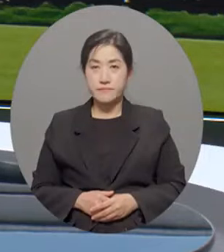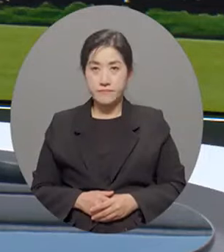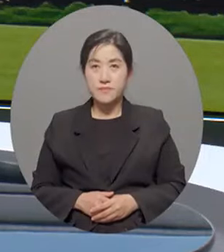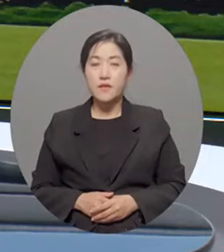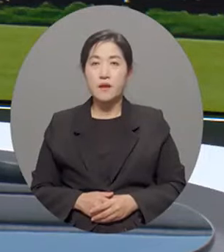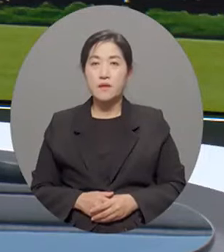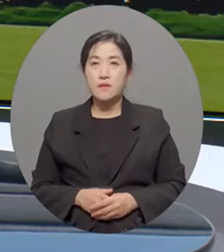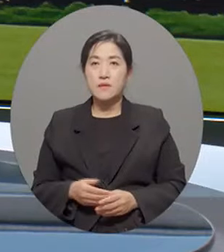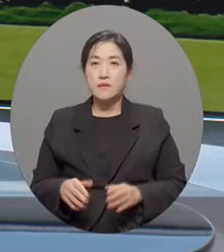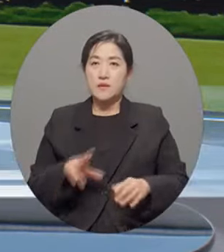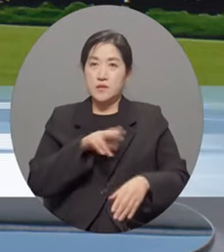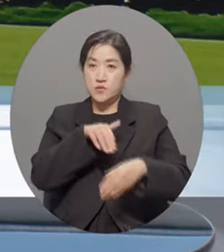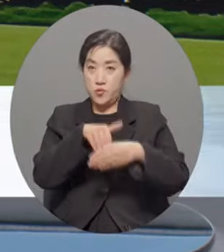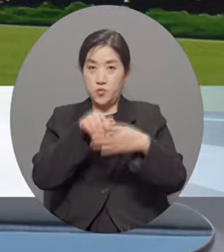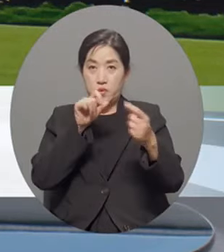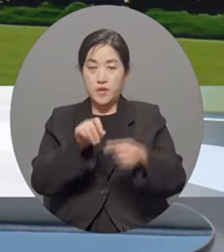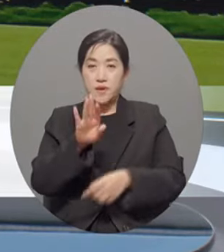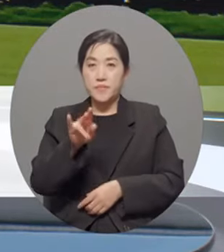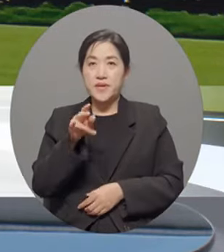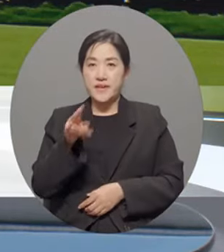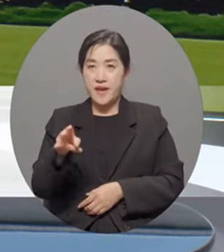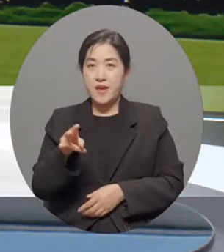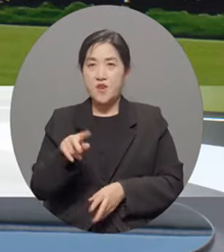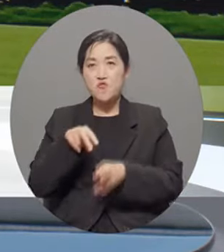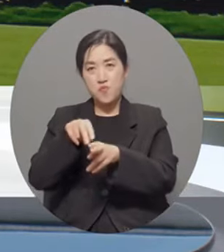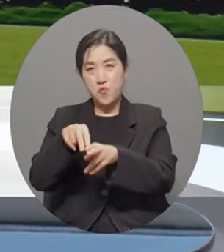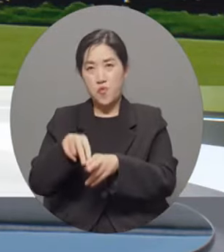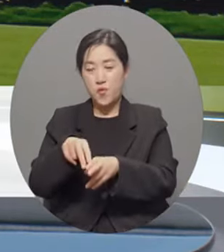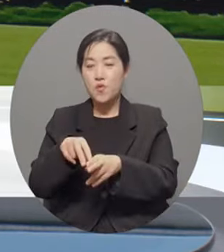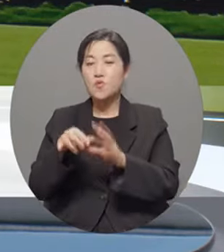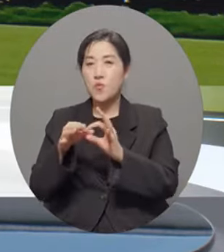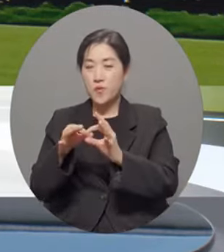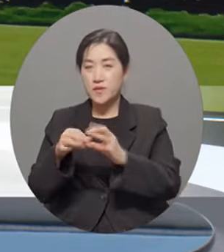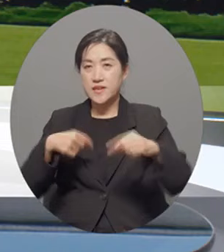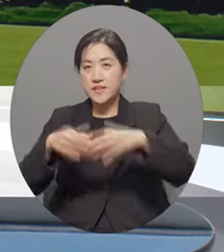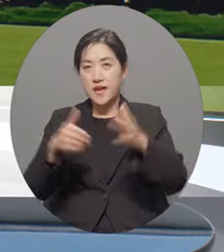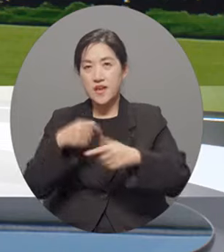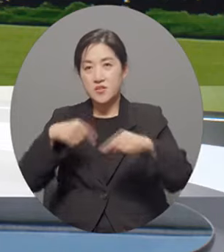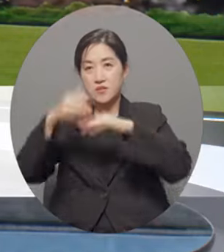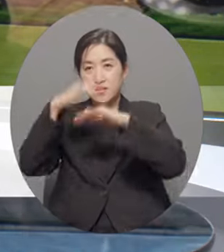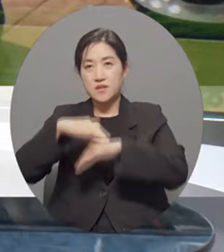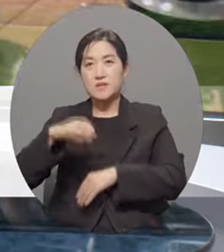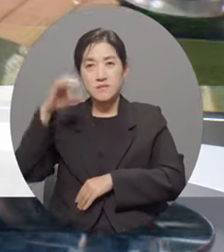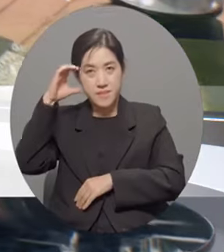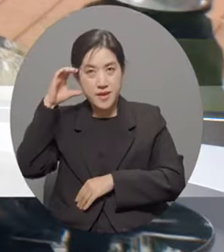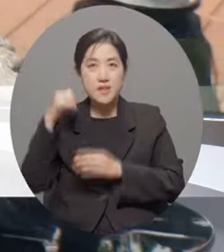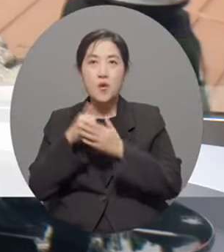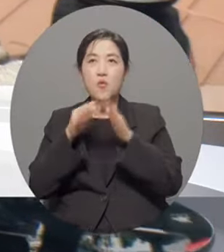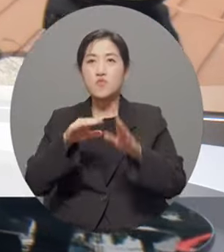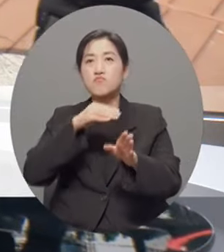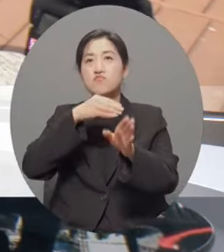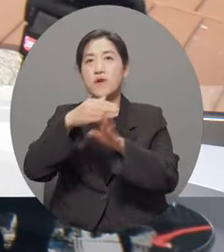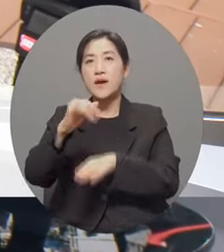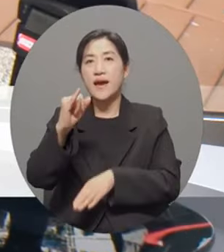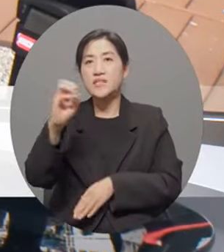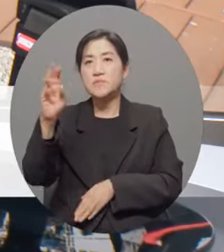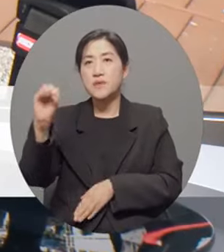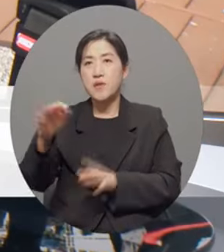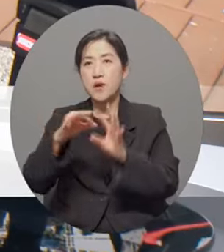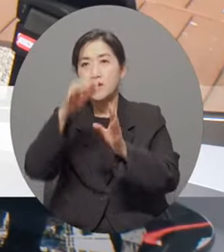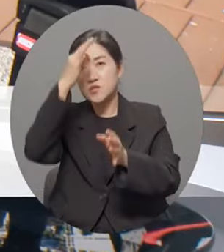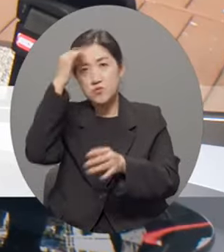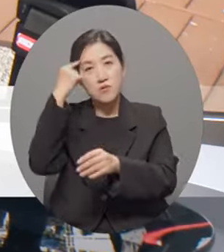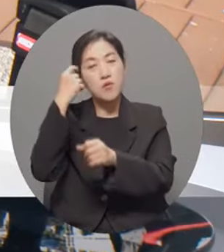이번엔 총선을 앞두고 비례대표 후보를 통해서 각 당의 정책들을 들여다보는 순서인데요. 오늘은 북한에서 ICBM 관련